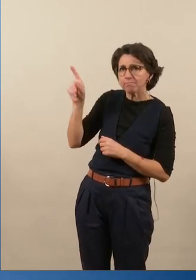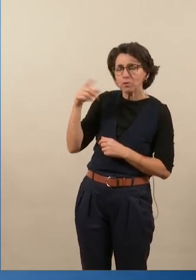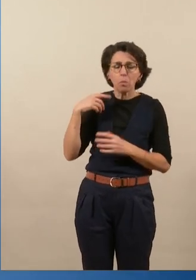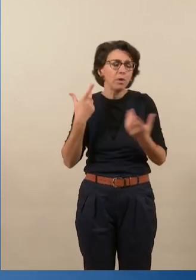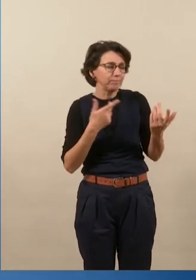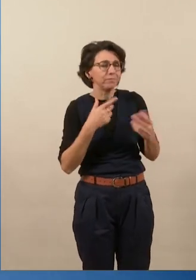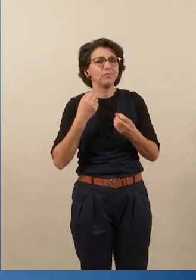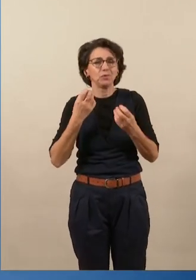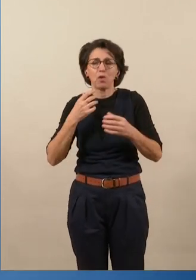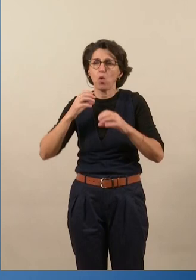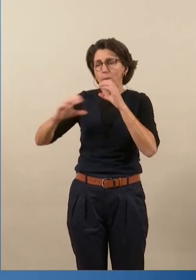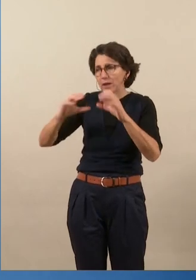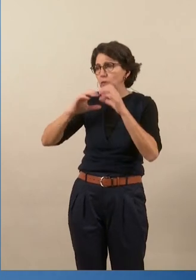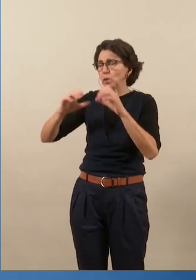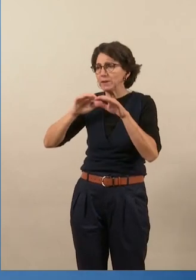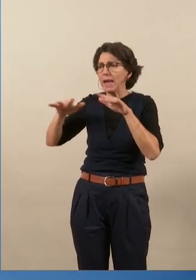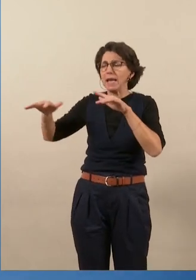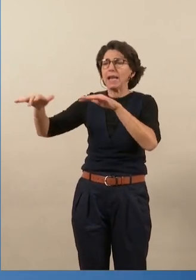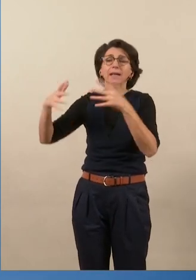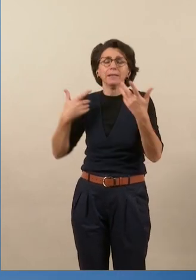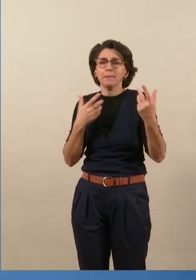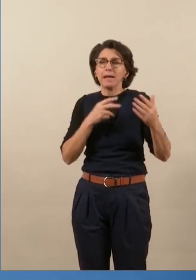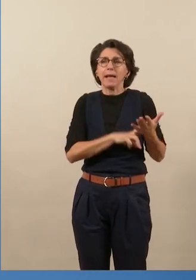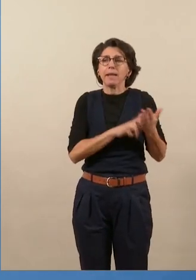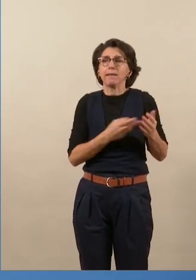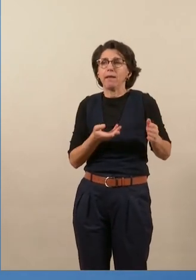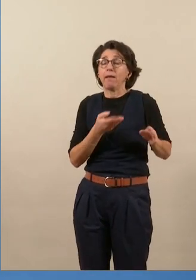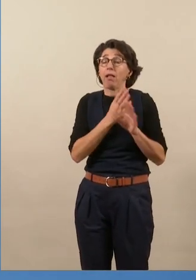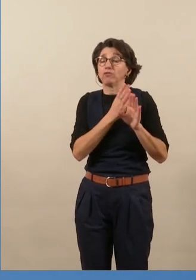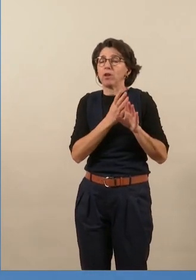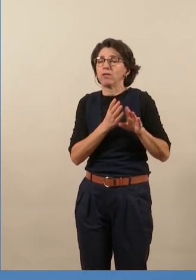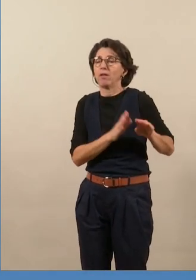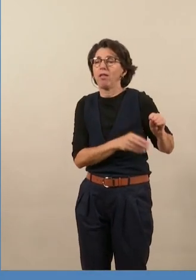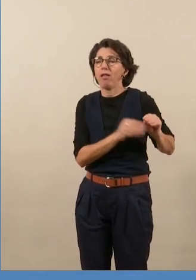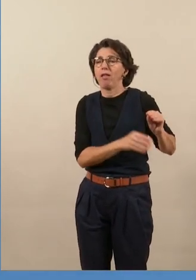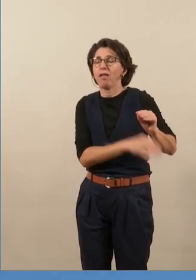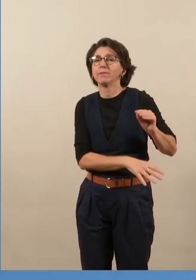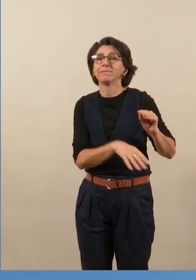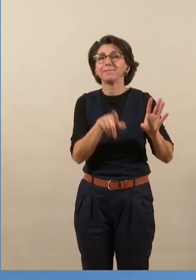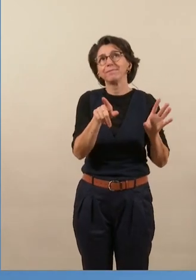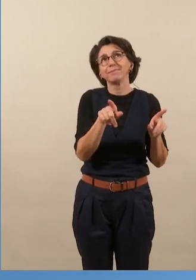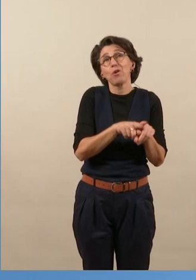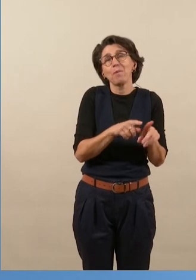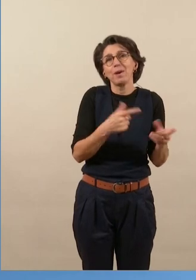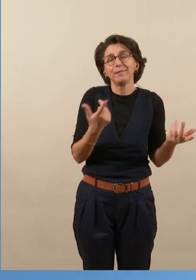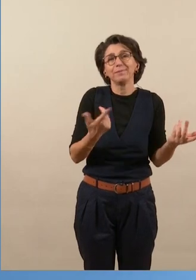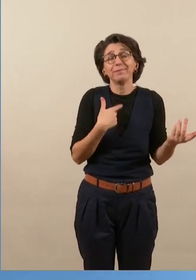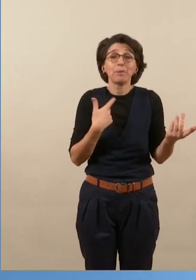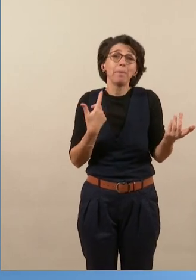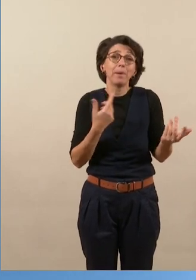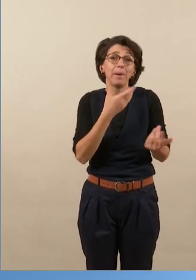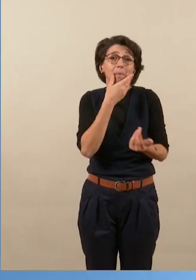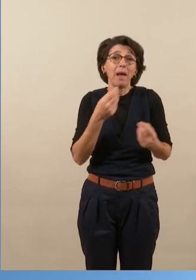réalité pour ne pas dire on va on travestit un peu la réalité et vous nous faites un bel exercice comme on dit parfois dans fumage